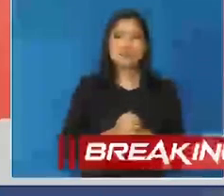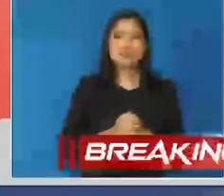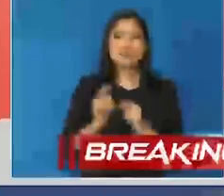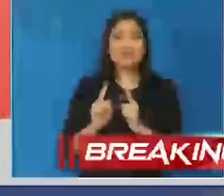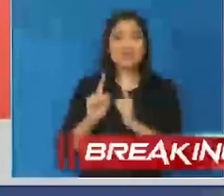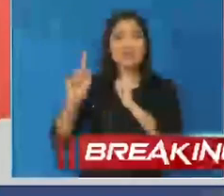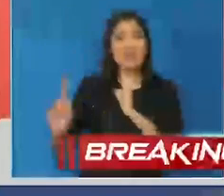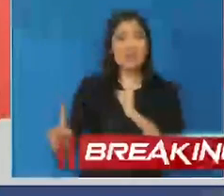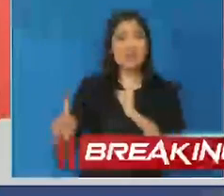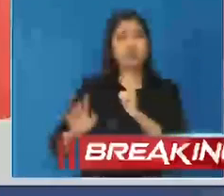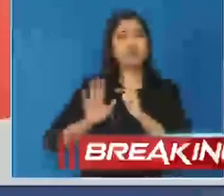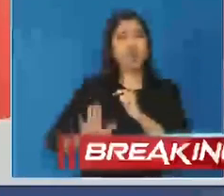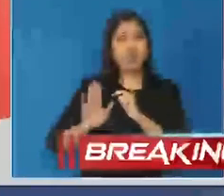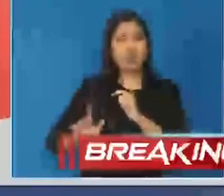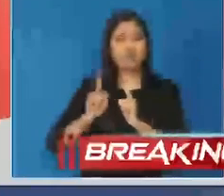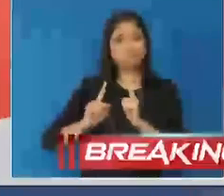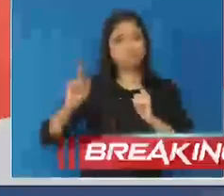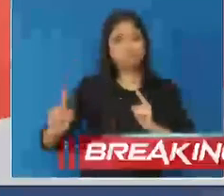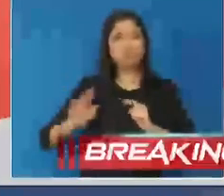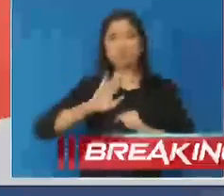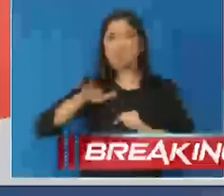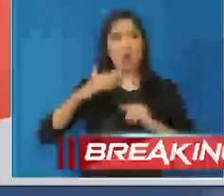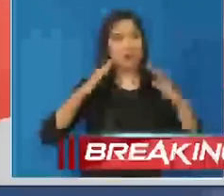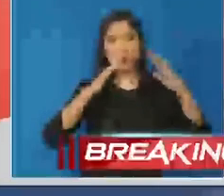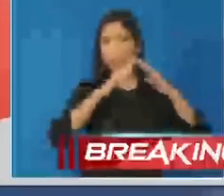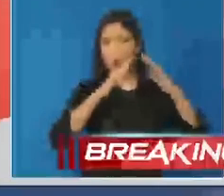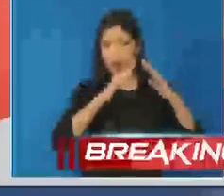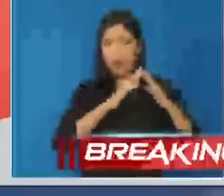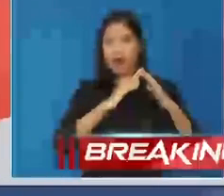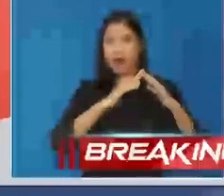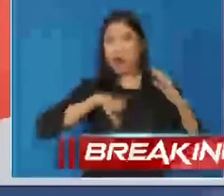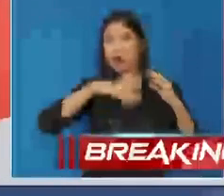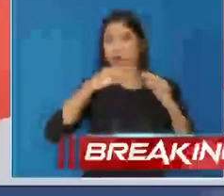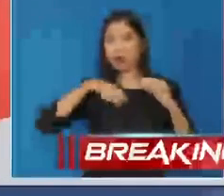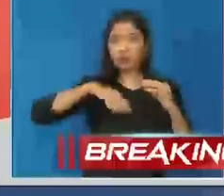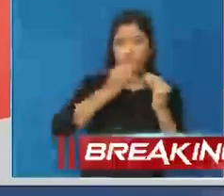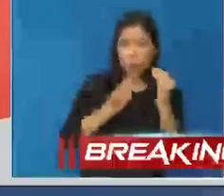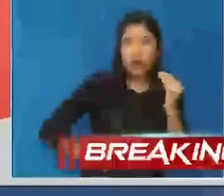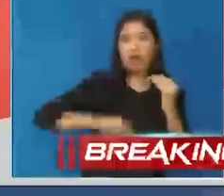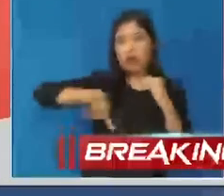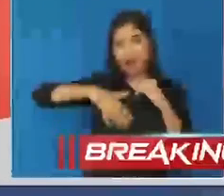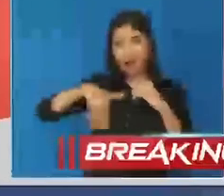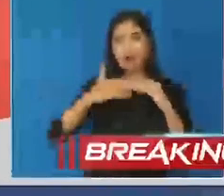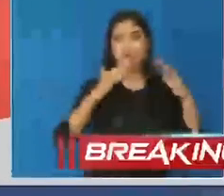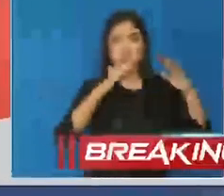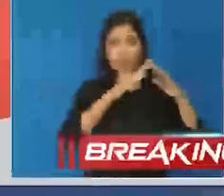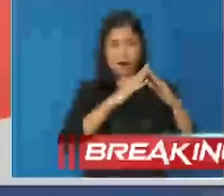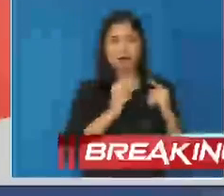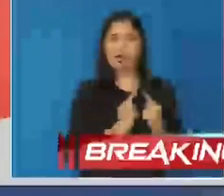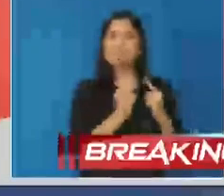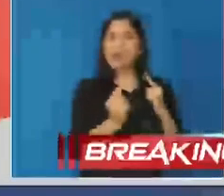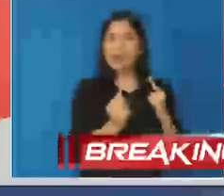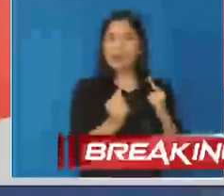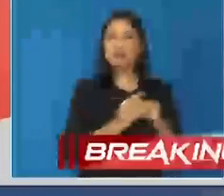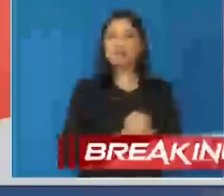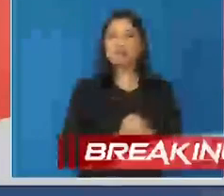jarak fisik dengan semua anggota yang di rumah anggota keluarga yang di rumah kemudian ia terpaksa tidak